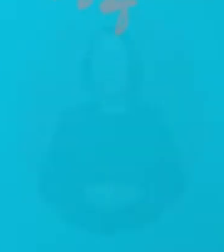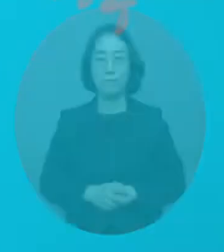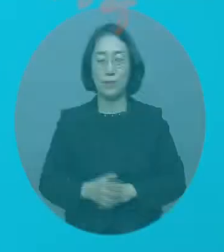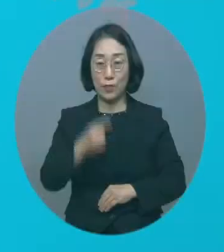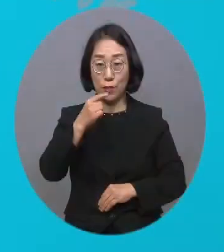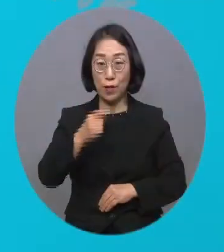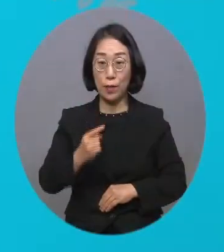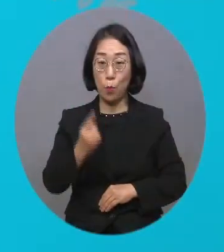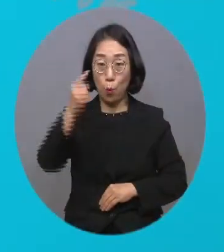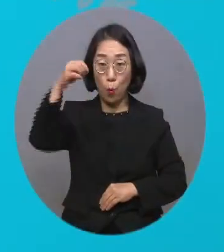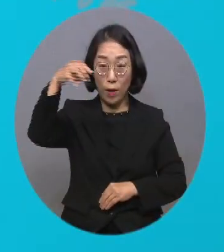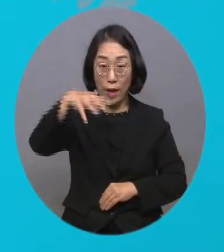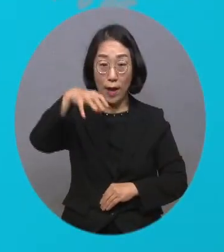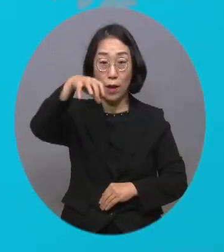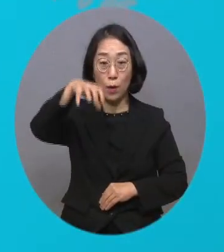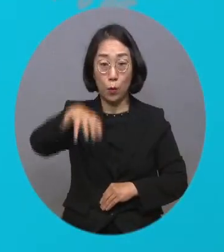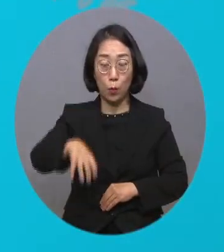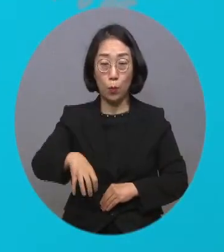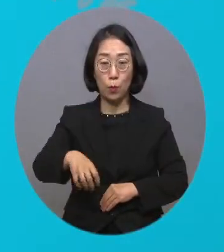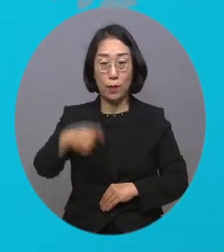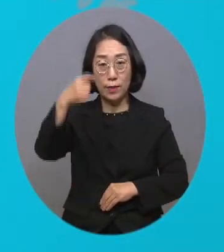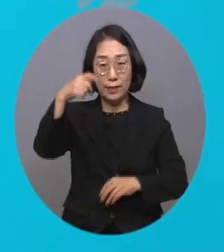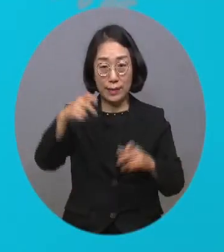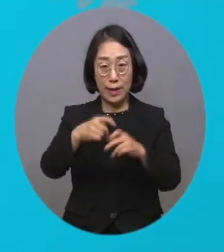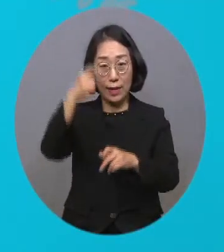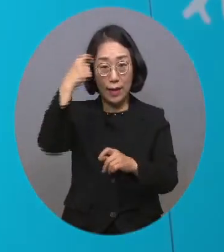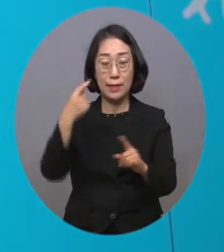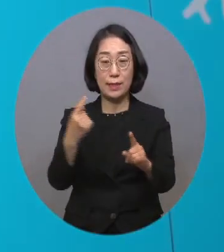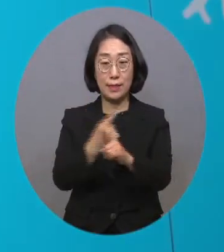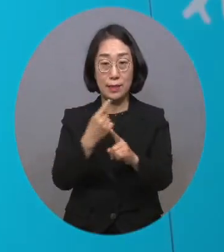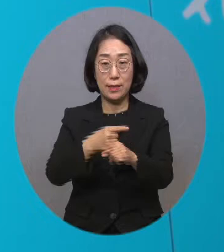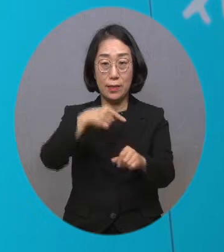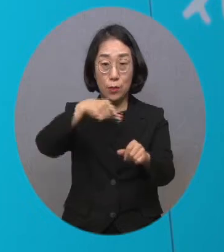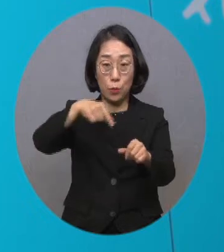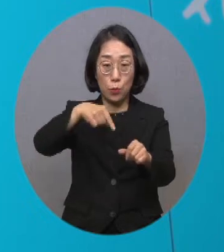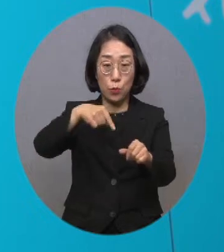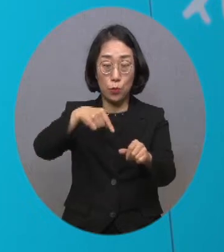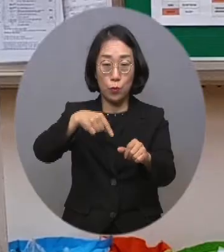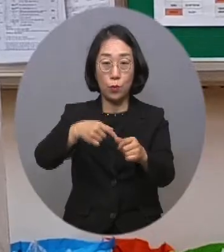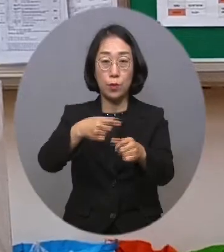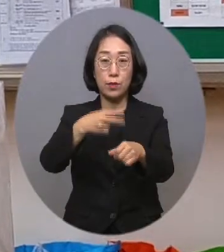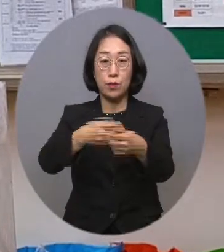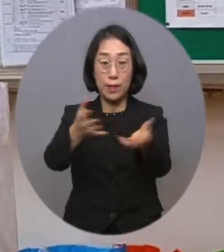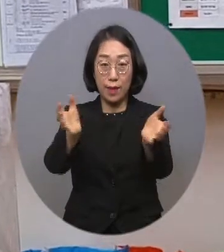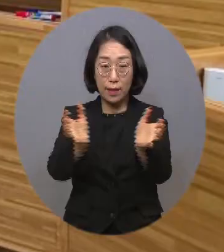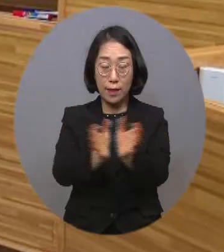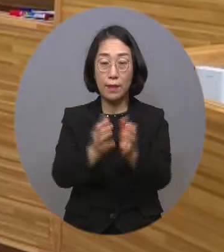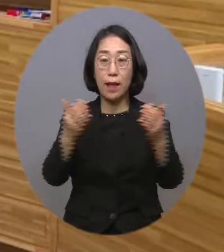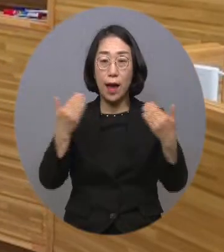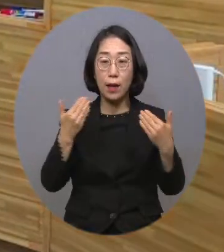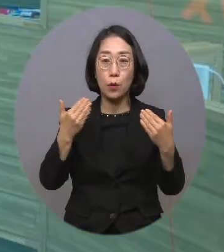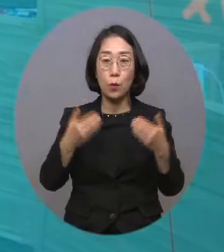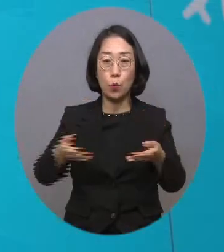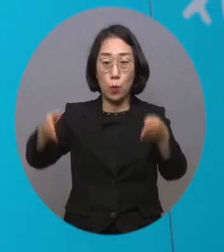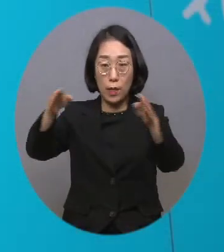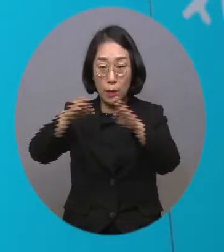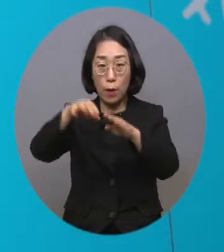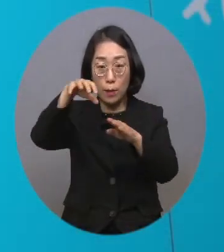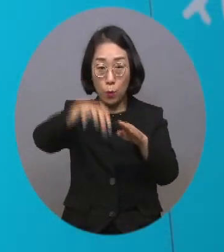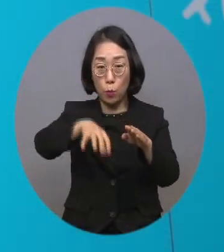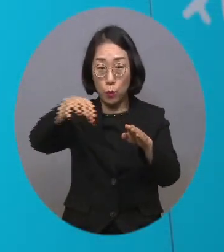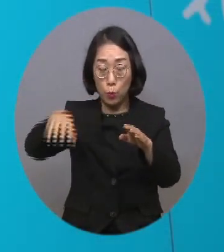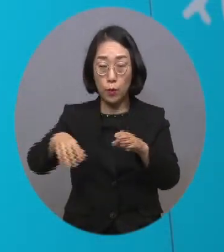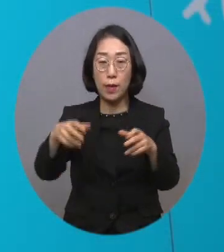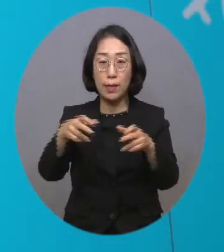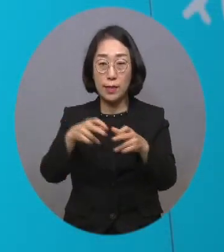네, 저희 고양시 장애인식 교육 강사단은요, 고양시 내에 있는 학교나 기관에 저희